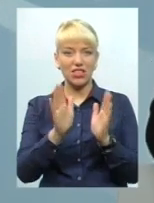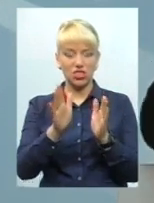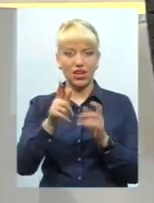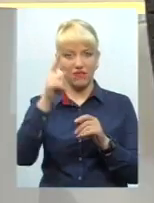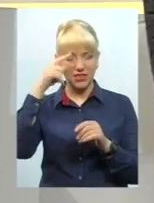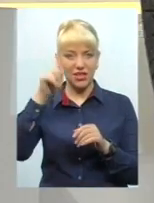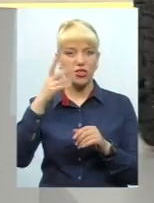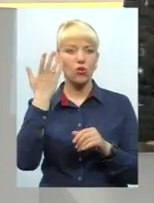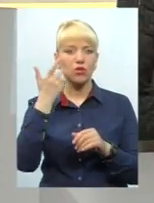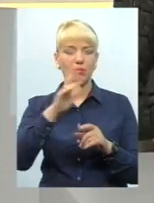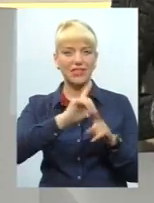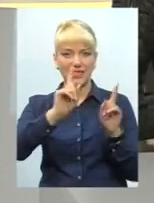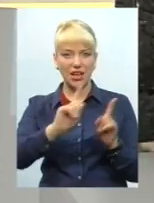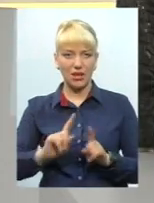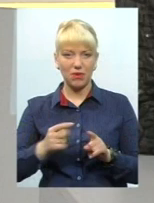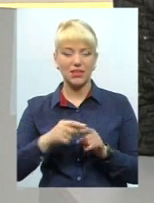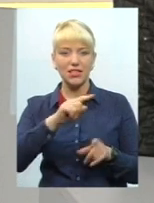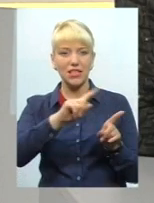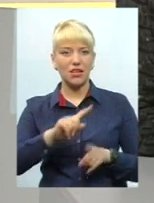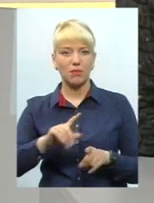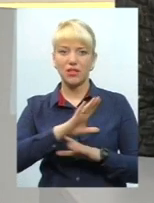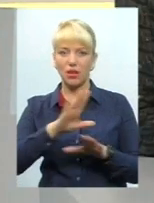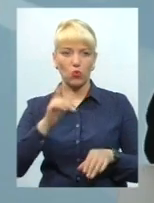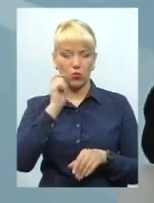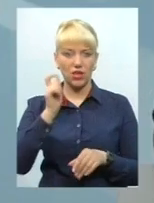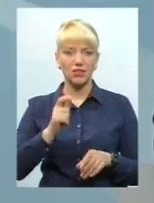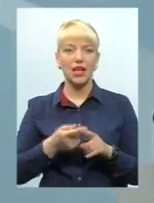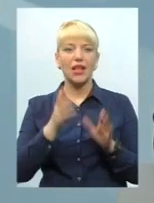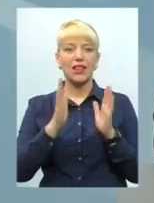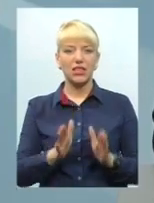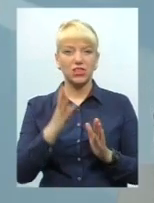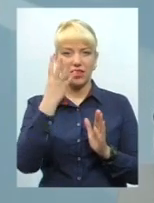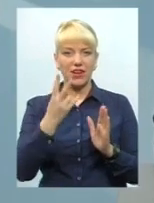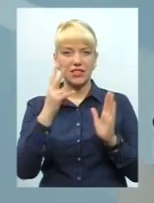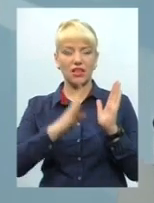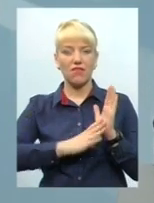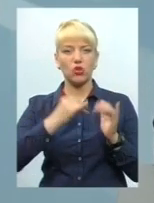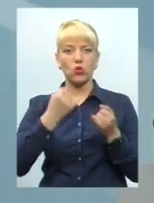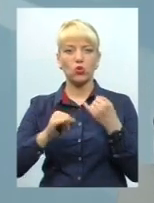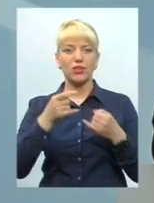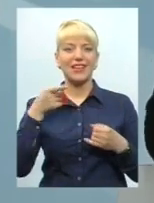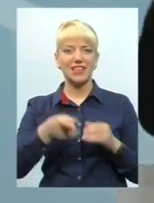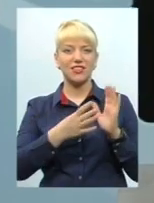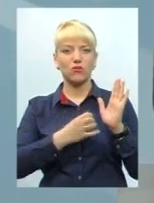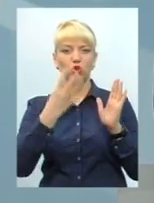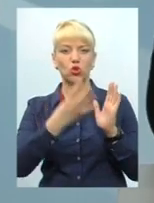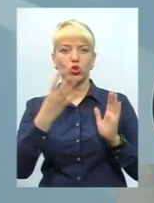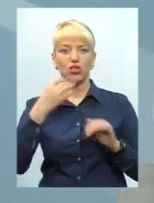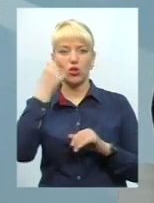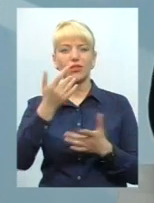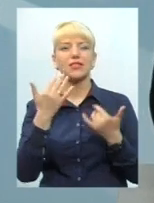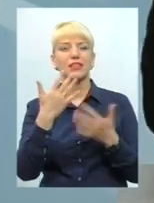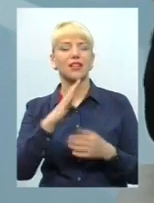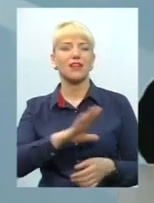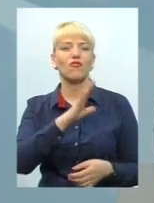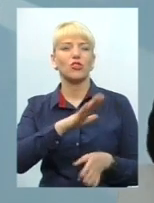брати Закарпаття, тоді на той час Закарпаття не було українським, лише 29 жовтня 44-го року. Скільки відбулося